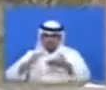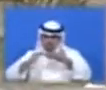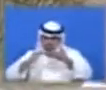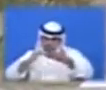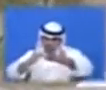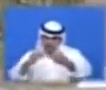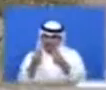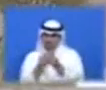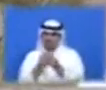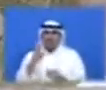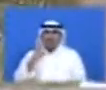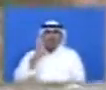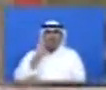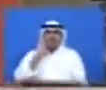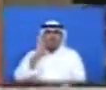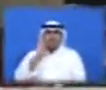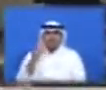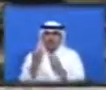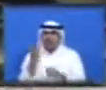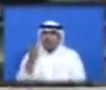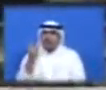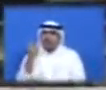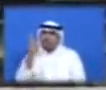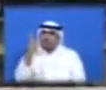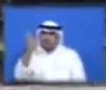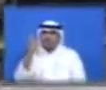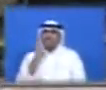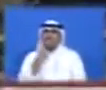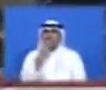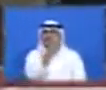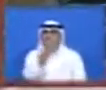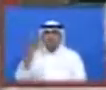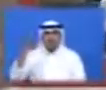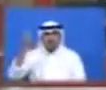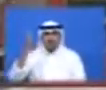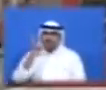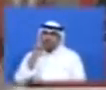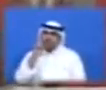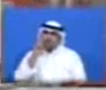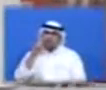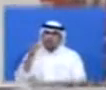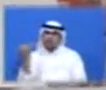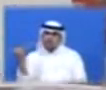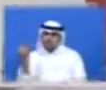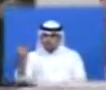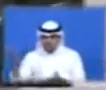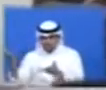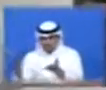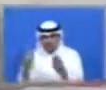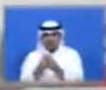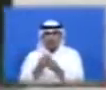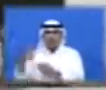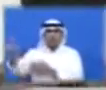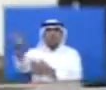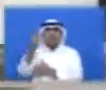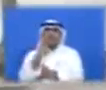أقيم التمرين الميداني أمان واحد 2014 للوقوف على مستوى الجهات المشاركة